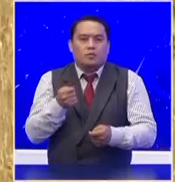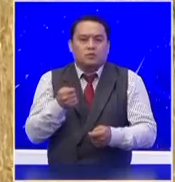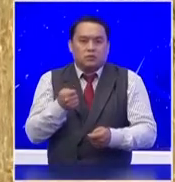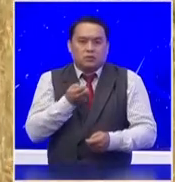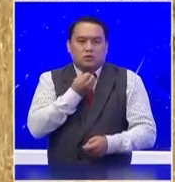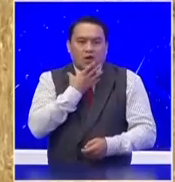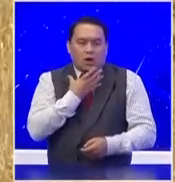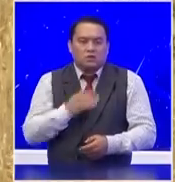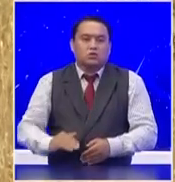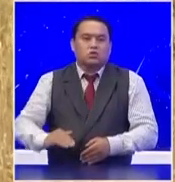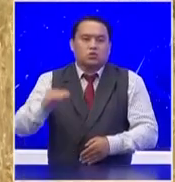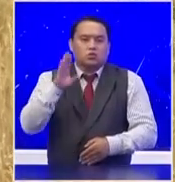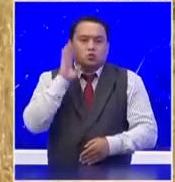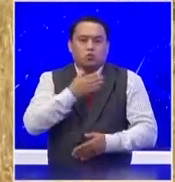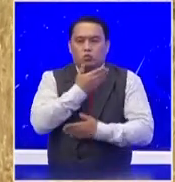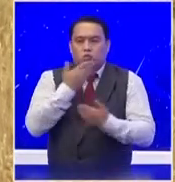Су ішпегендіктен